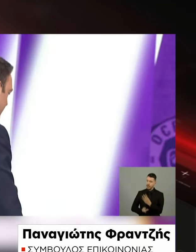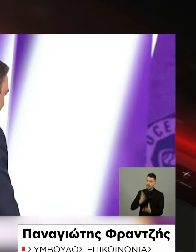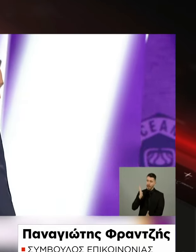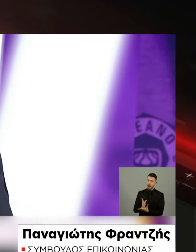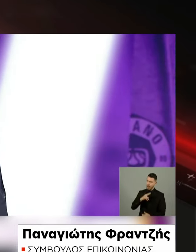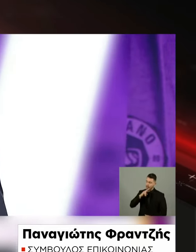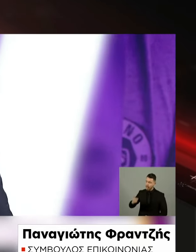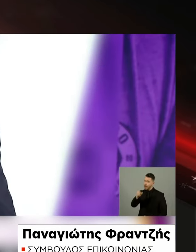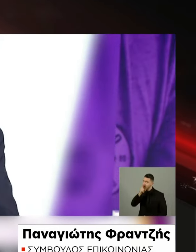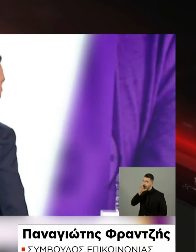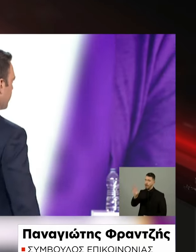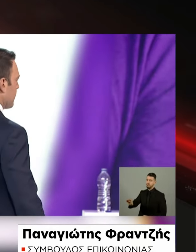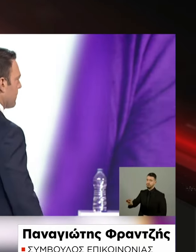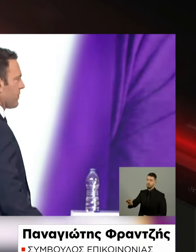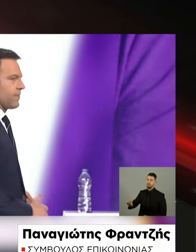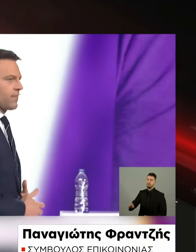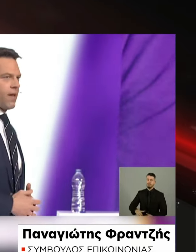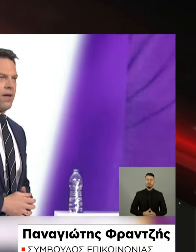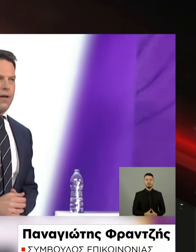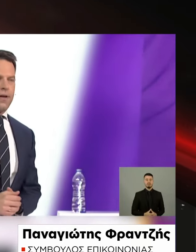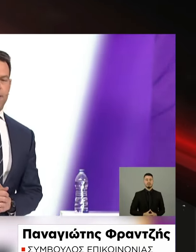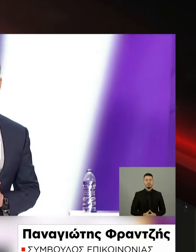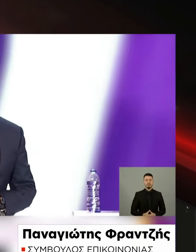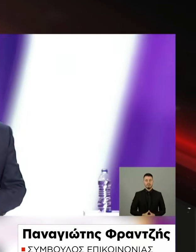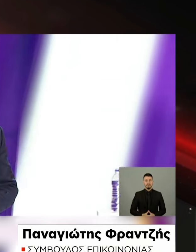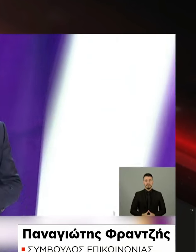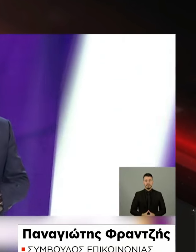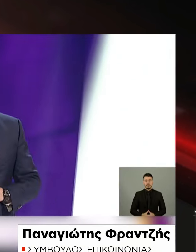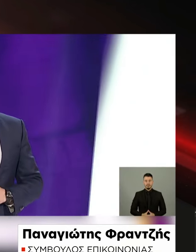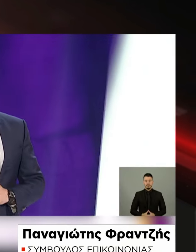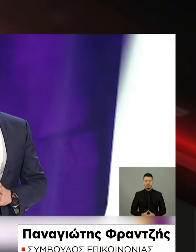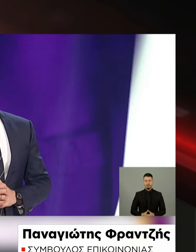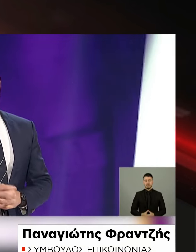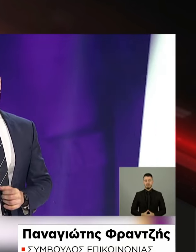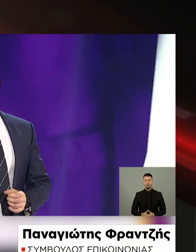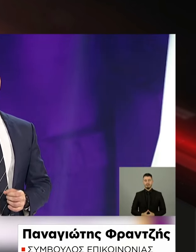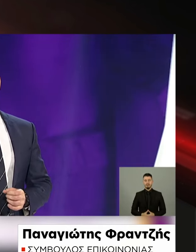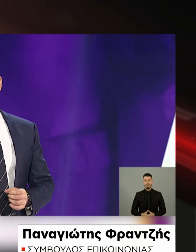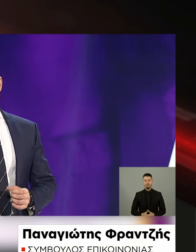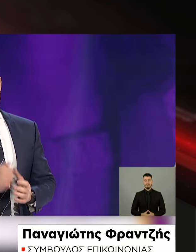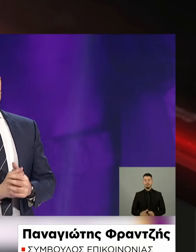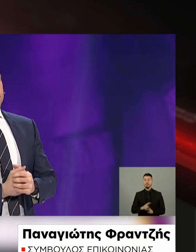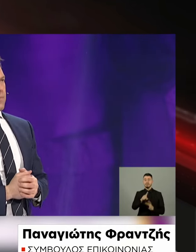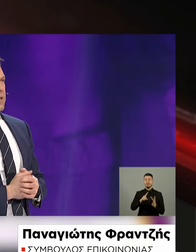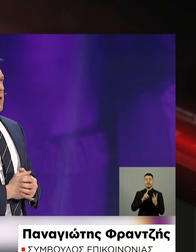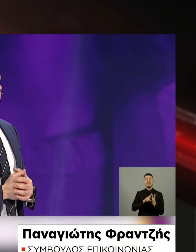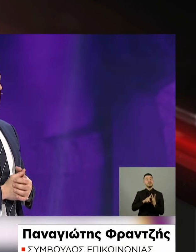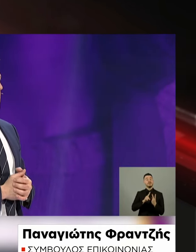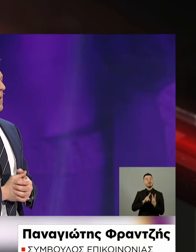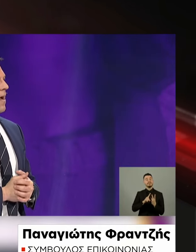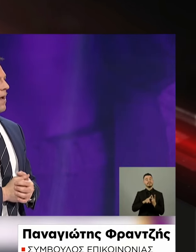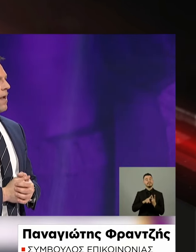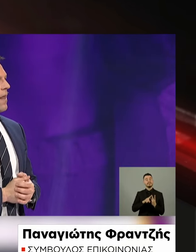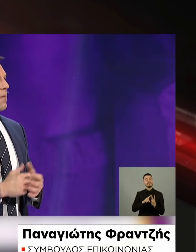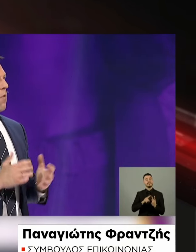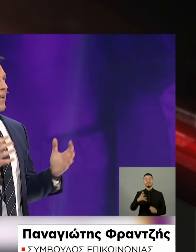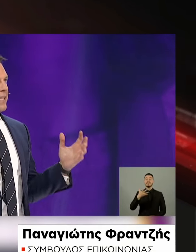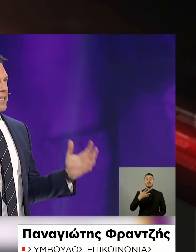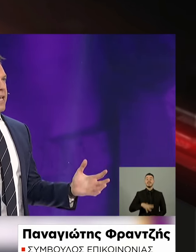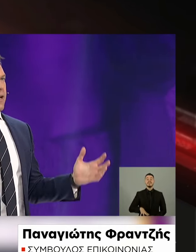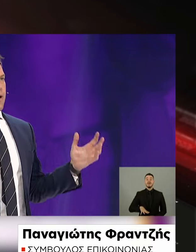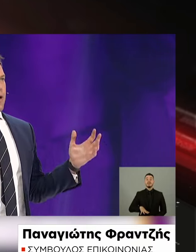εγώ, εάν τελικά χωρίσουν τα τσανάκια τους, δεν μπορώ να φανταστώ ότι ο Στέφανος Κασελάκης δεν